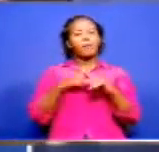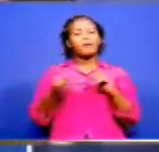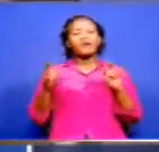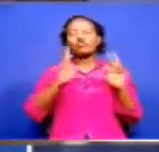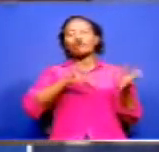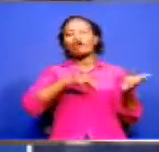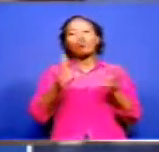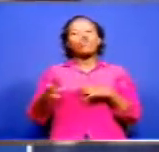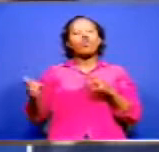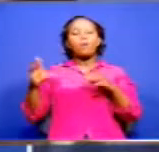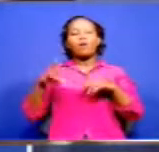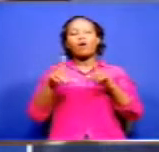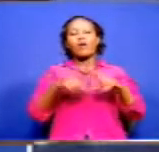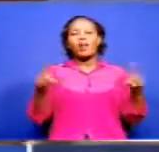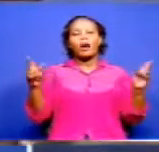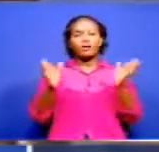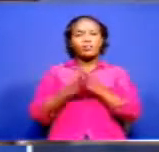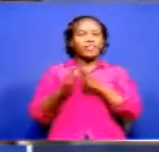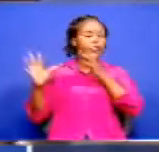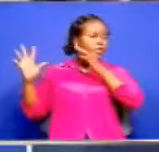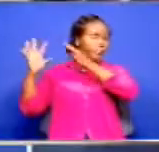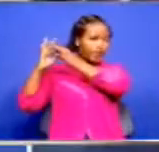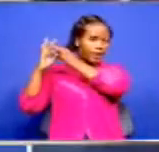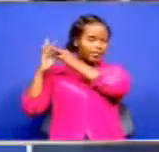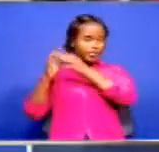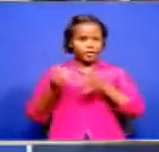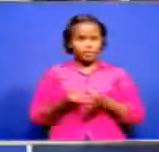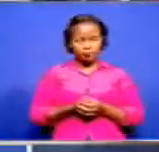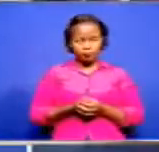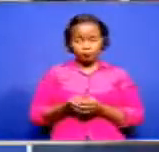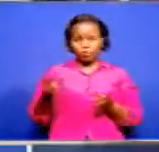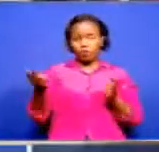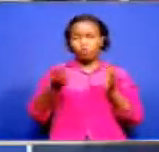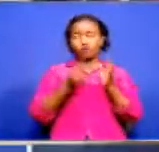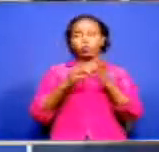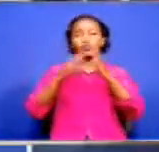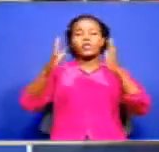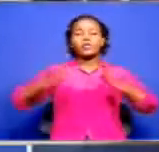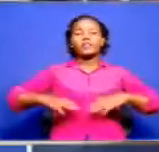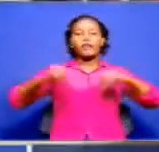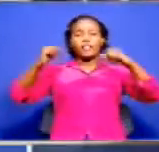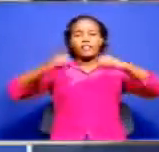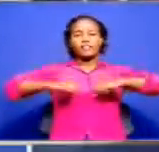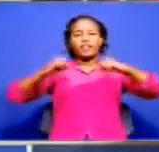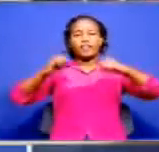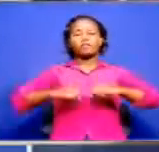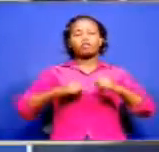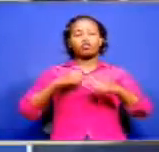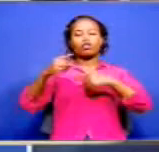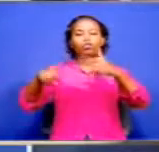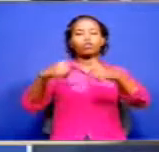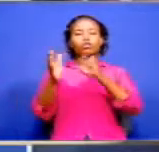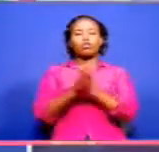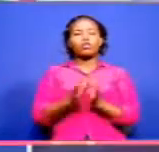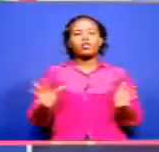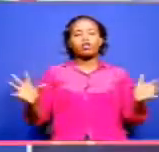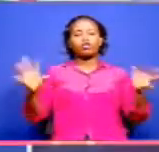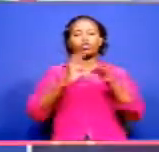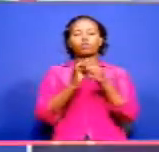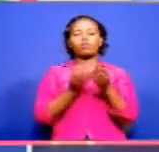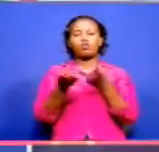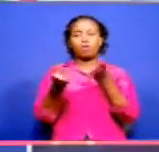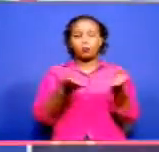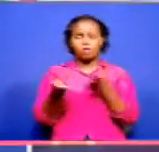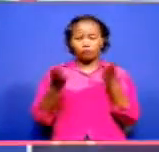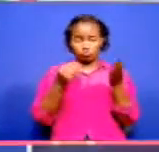language, shared heritage, and a common ancestry. The two leaders agreed to rejig their joint commission for cooperation